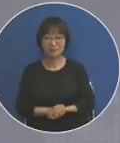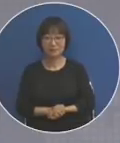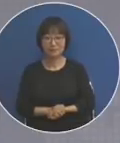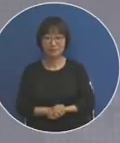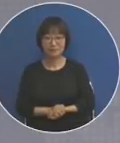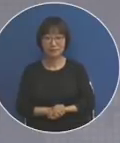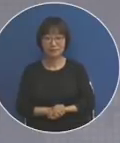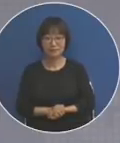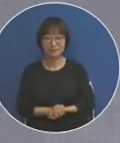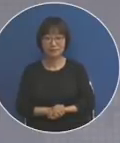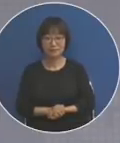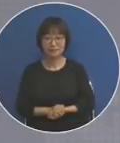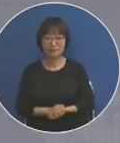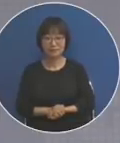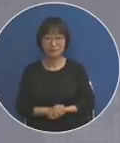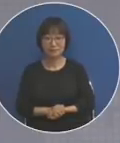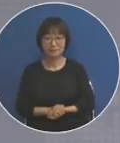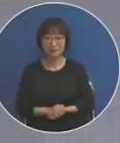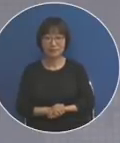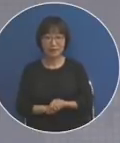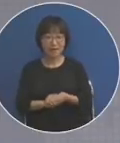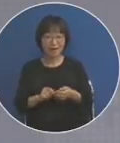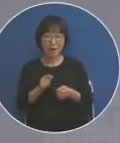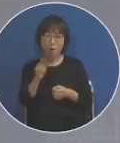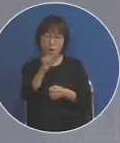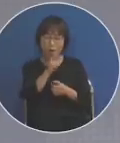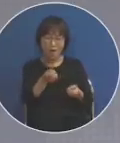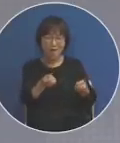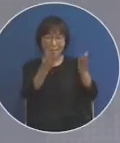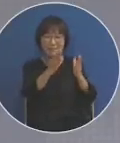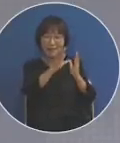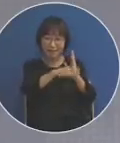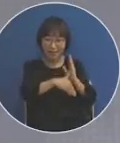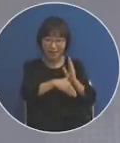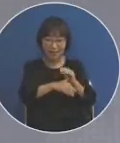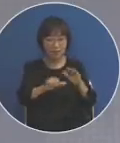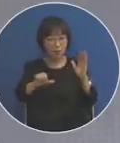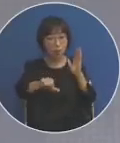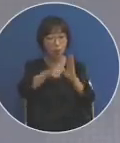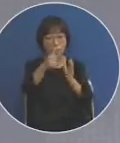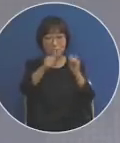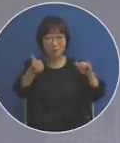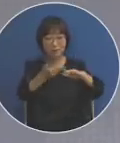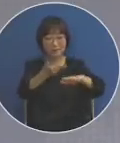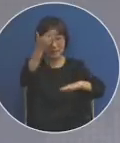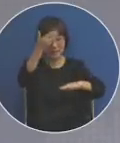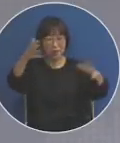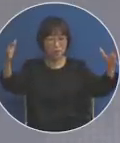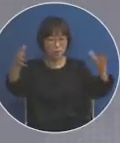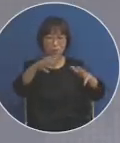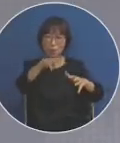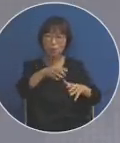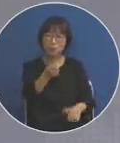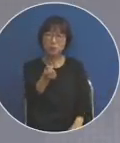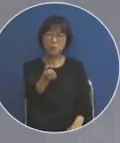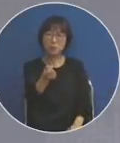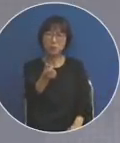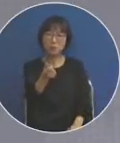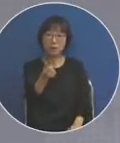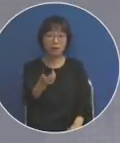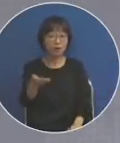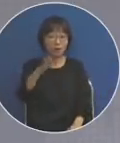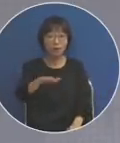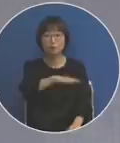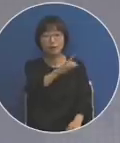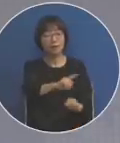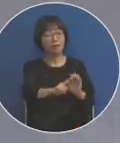500명 이상 참여하는 교회는 없어요. Now there's not many churches who has more than a 500 participants. 아무 광고 안 하는데 1,000명